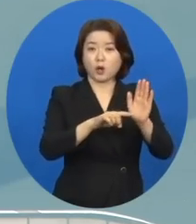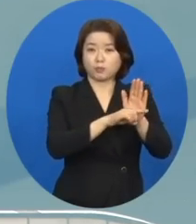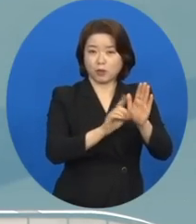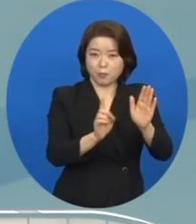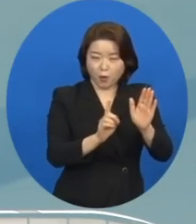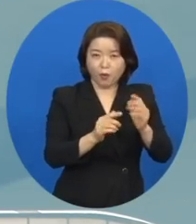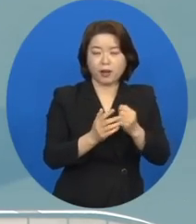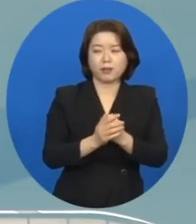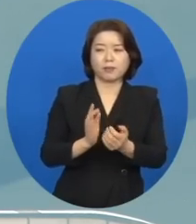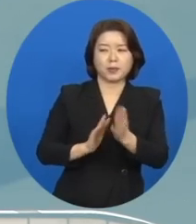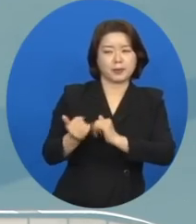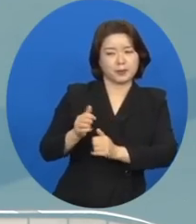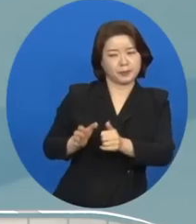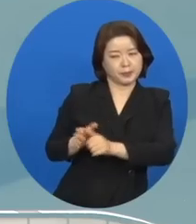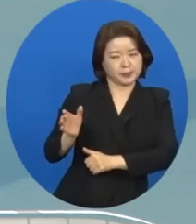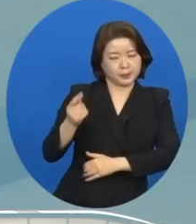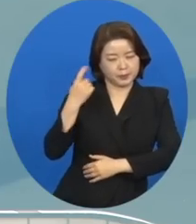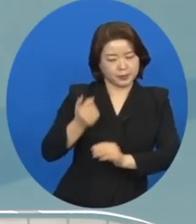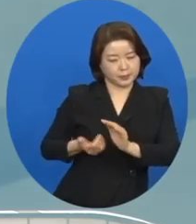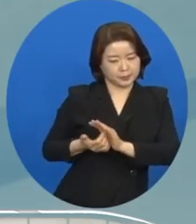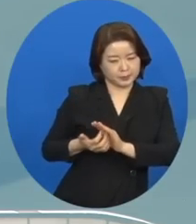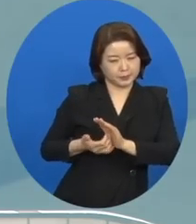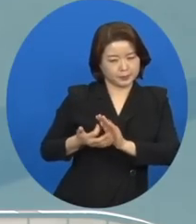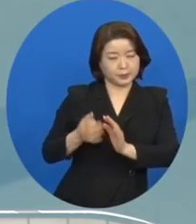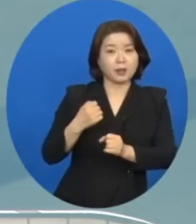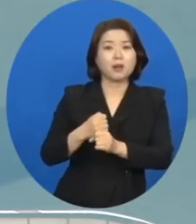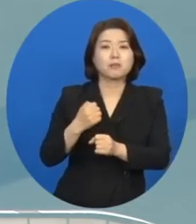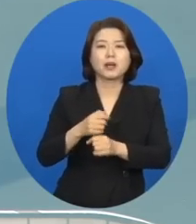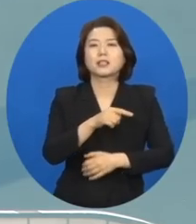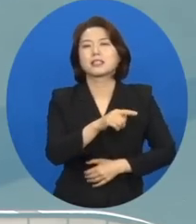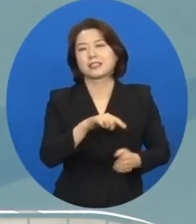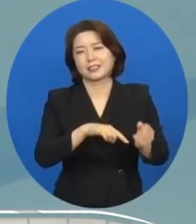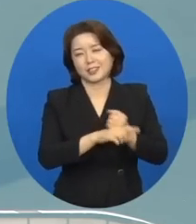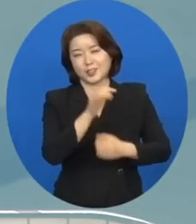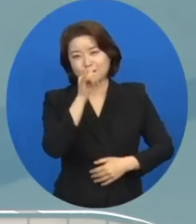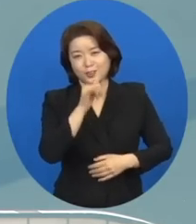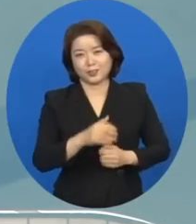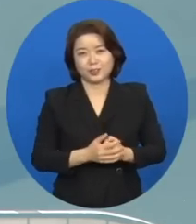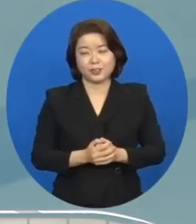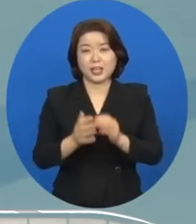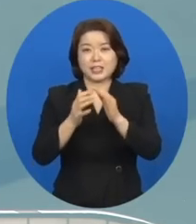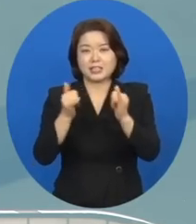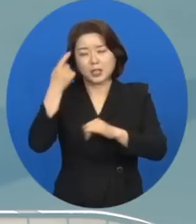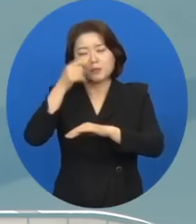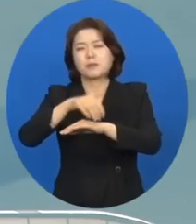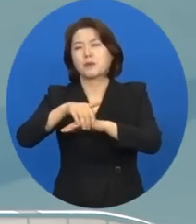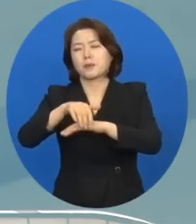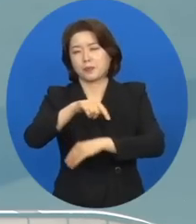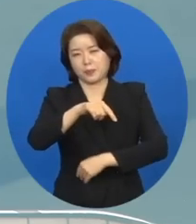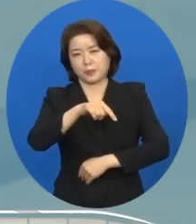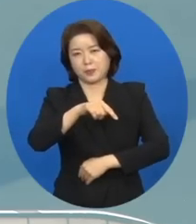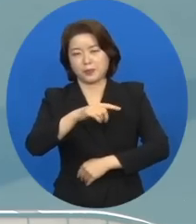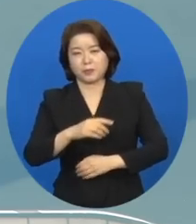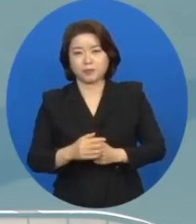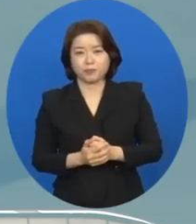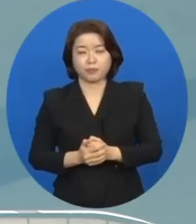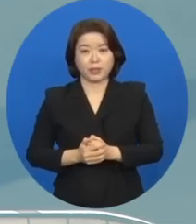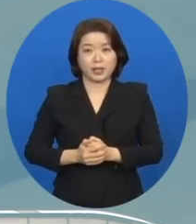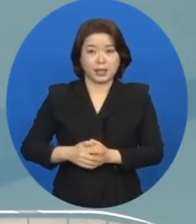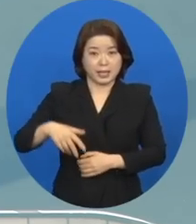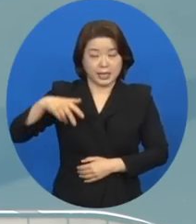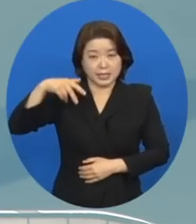이 예수님을 죽이려고 어떤 계략을 짜내는 것을 의미하죠. 사람의 모략입니다. 잠언 15장에